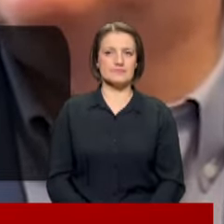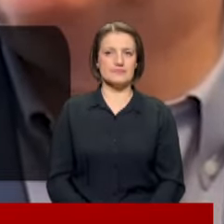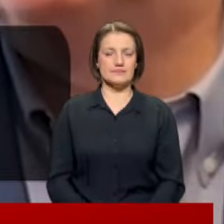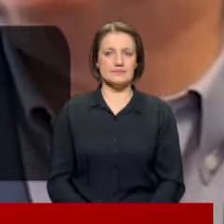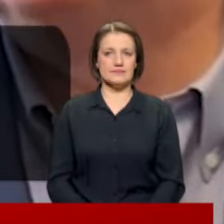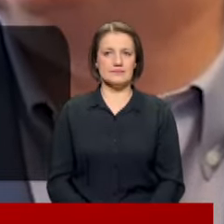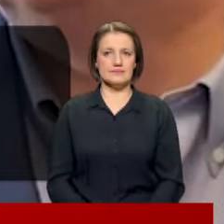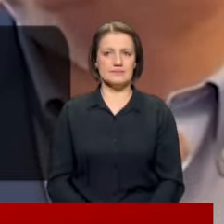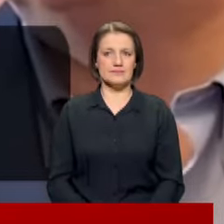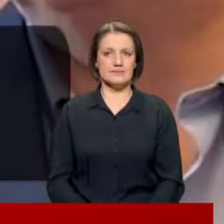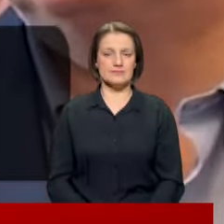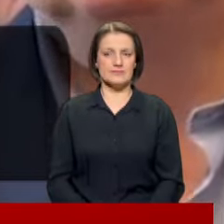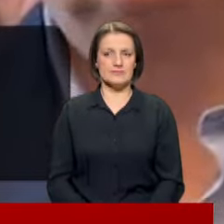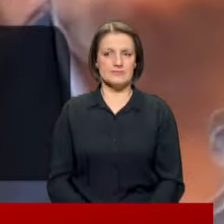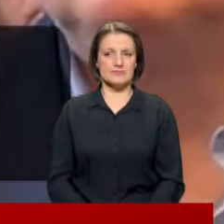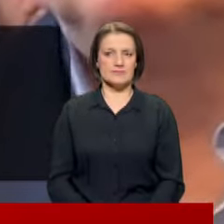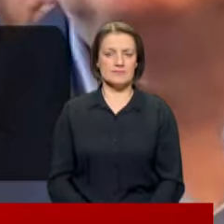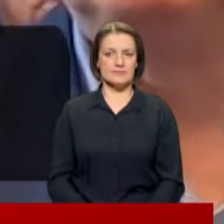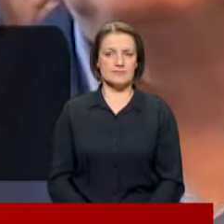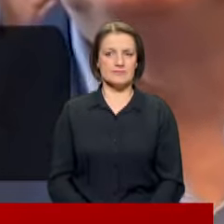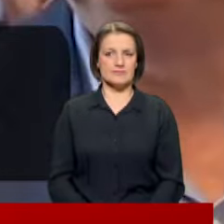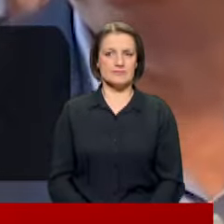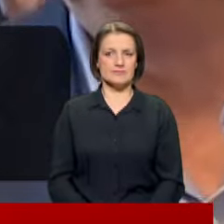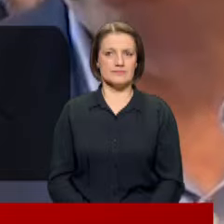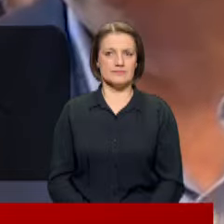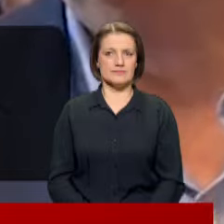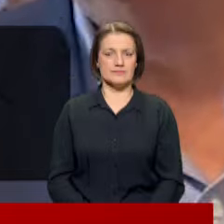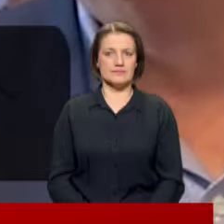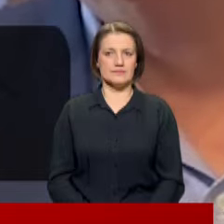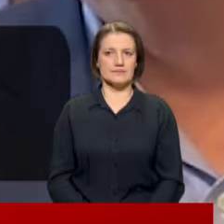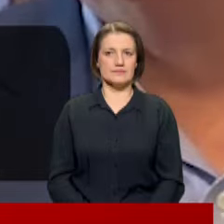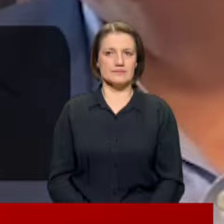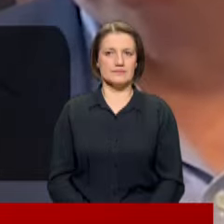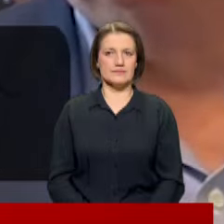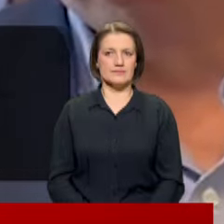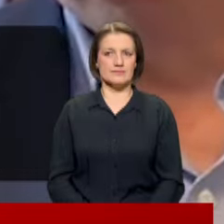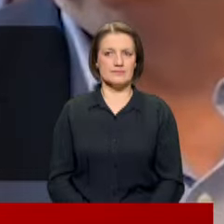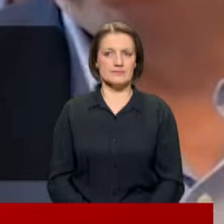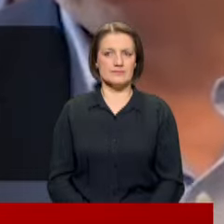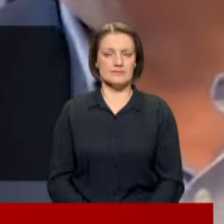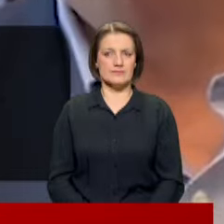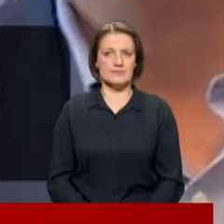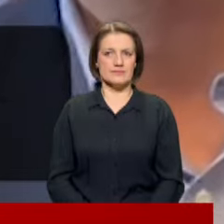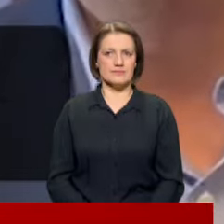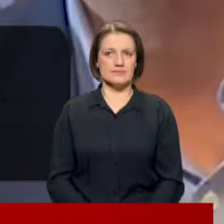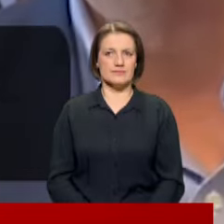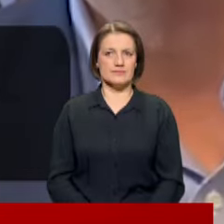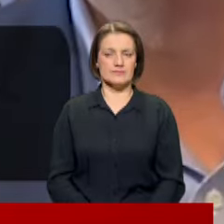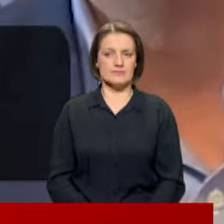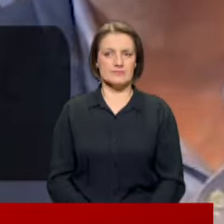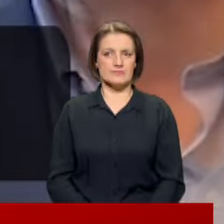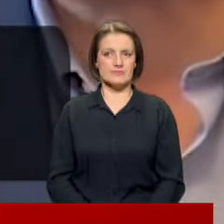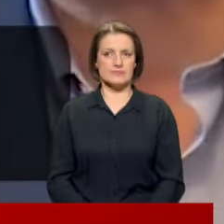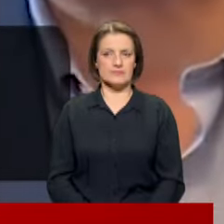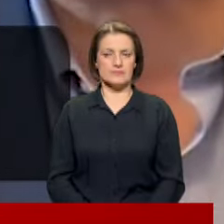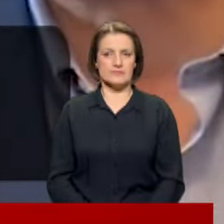bir ayını 230 euroyla kirası, yemeği, giyimi, ısınması, her şeyi dahil geçinmeye